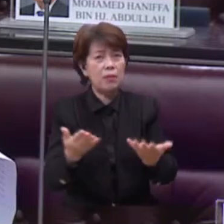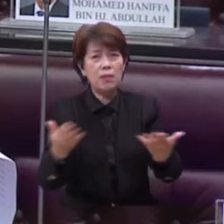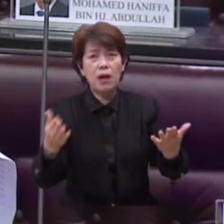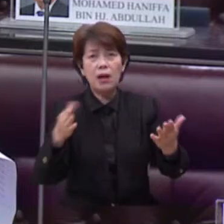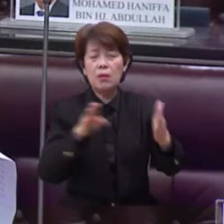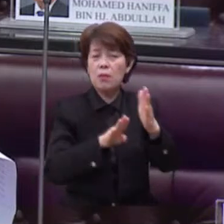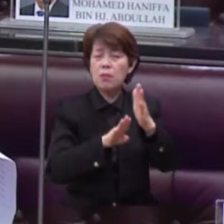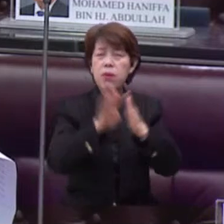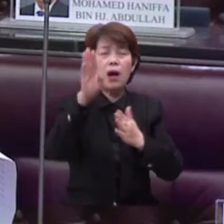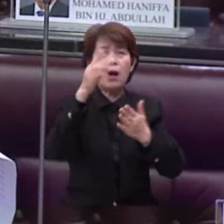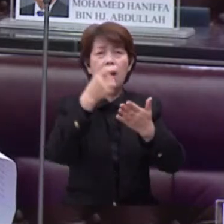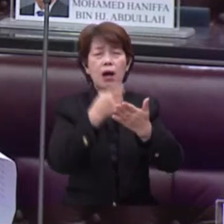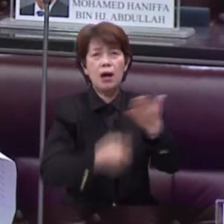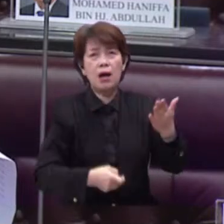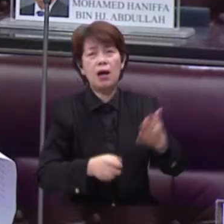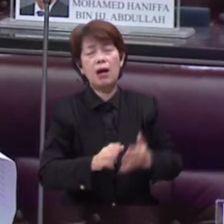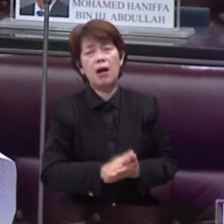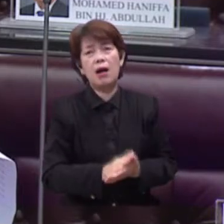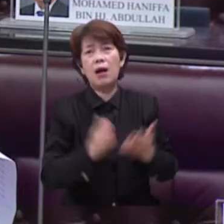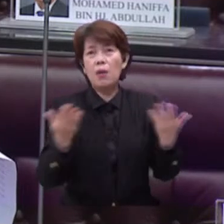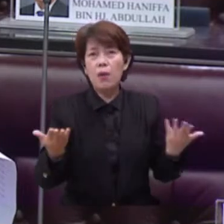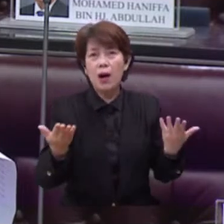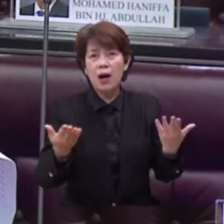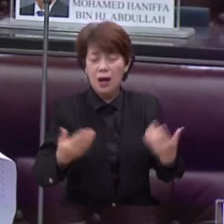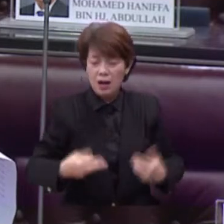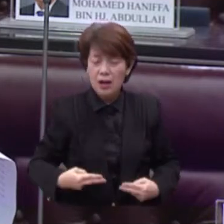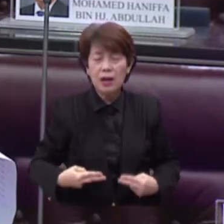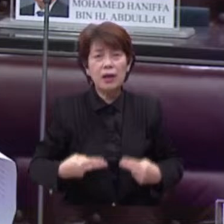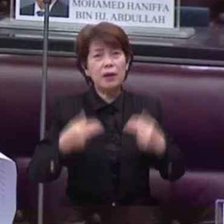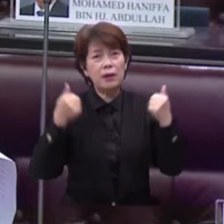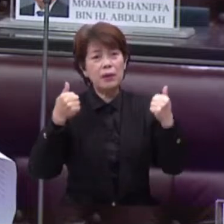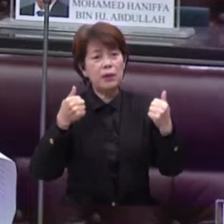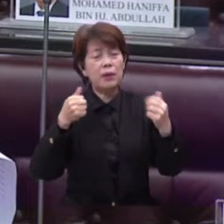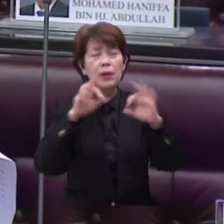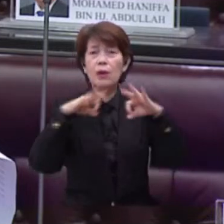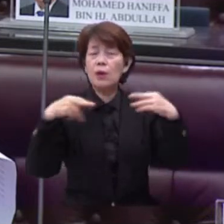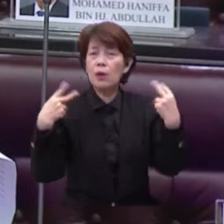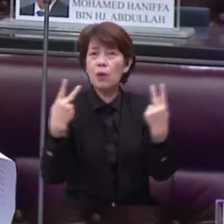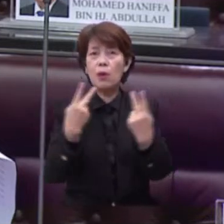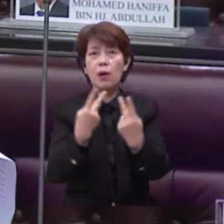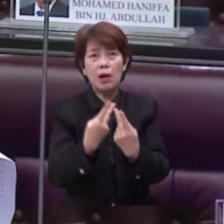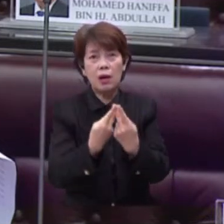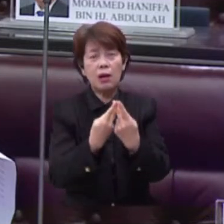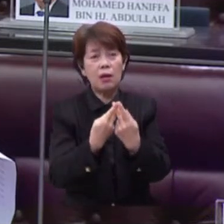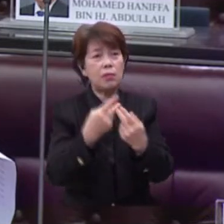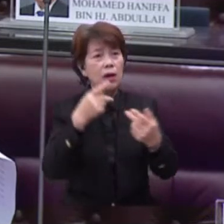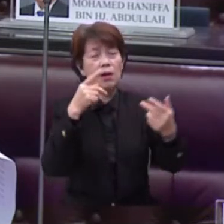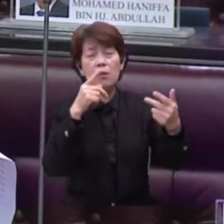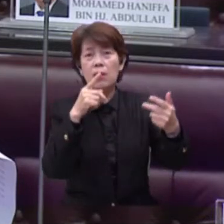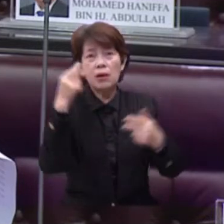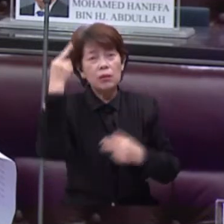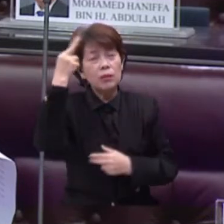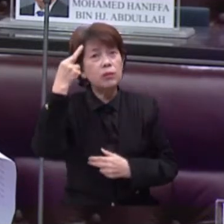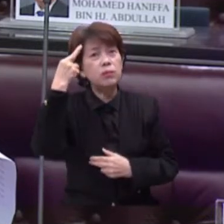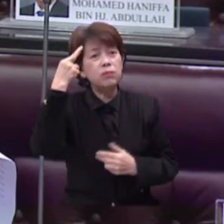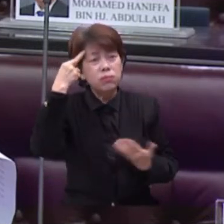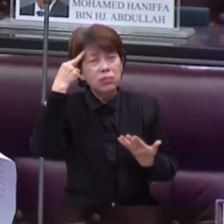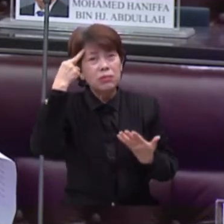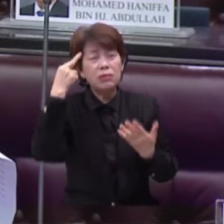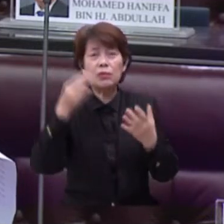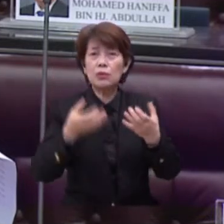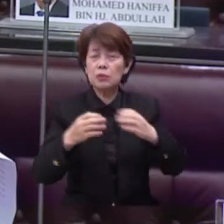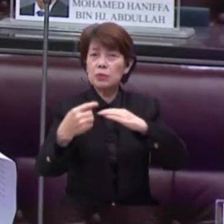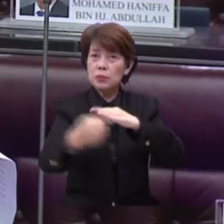ini mengubah taraf kehidupan keluarga dan berbagai fakta yang menyumbang kepada percobaan membunuh diri